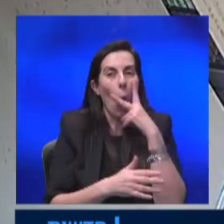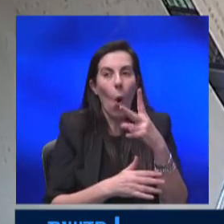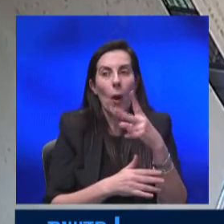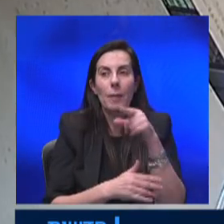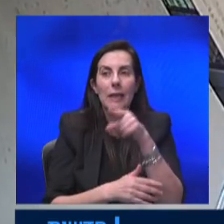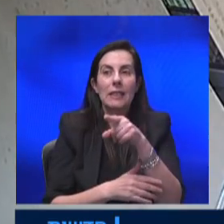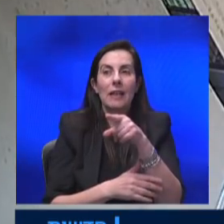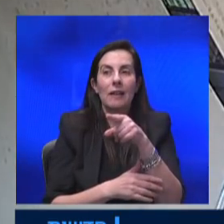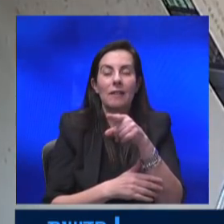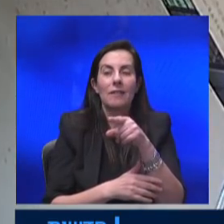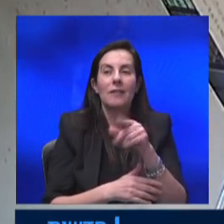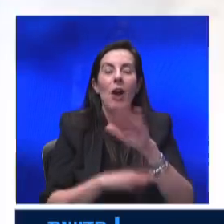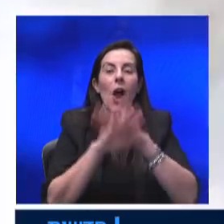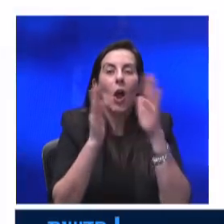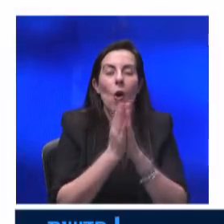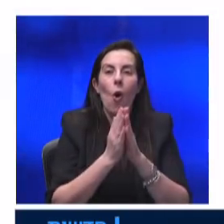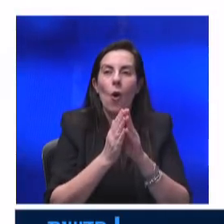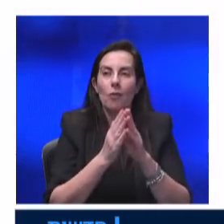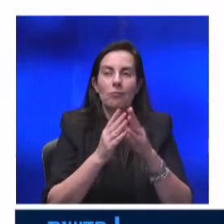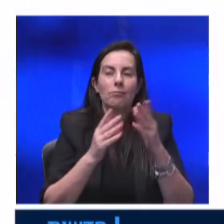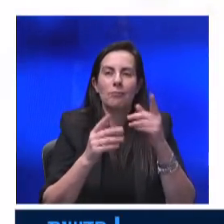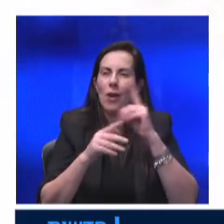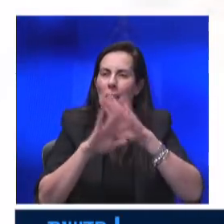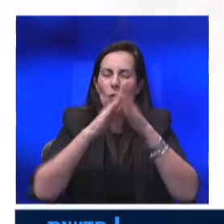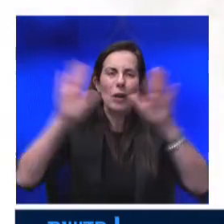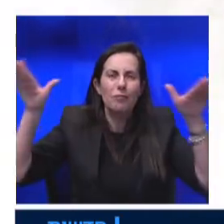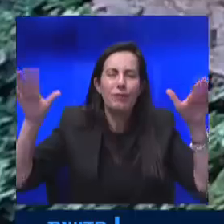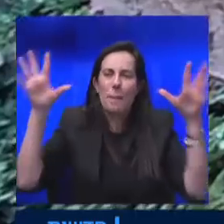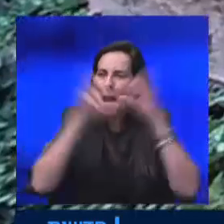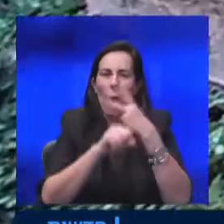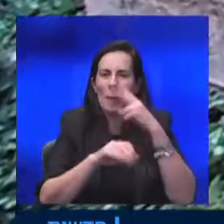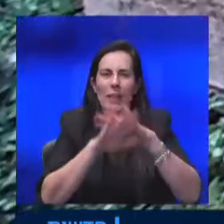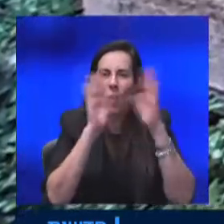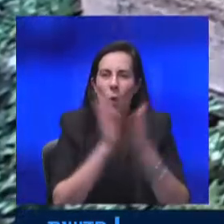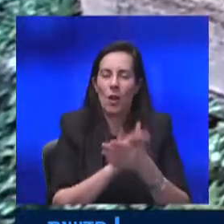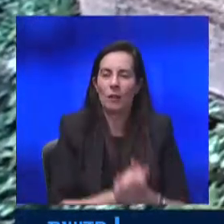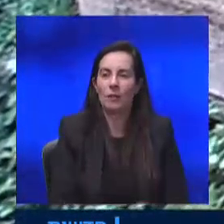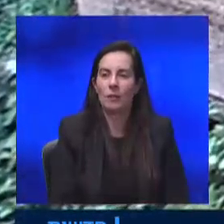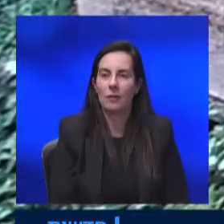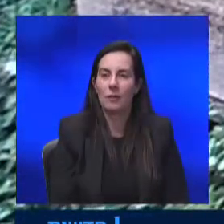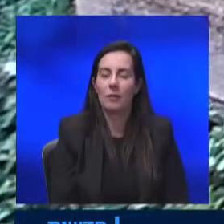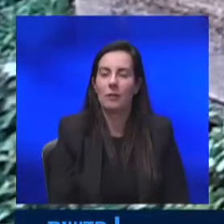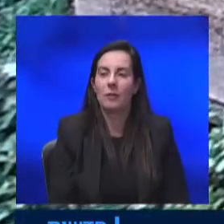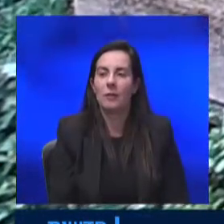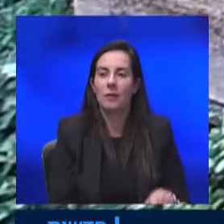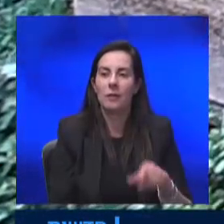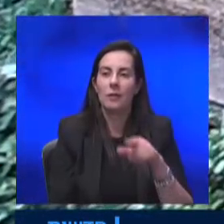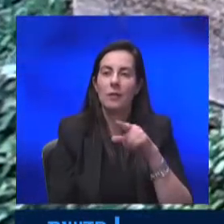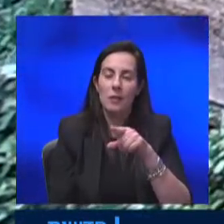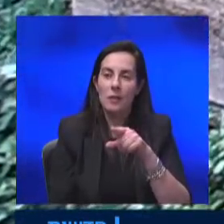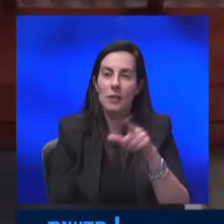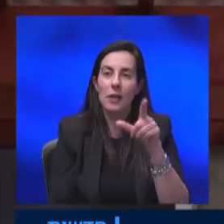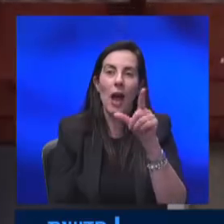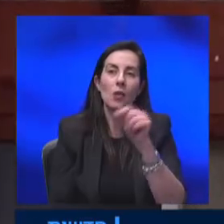של תנשמות, בזים, ירגזים ומה לא. זה בחי בר קרמל, זה הזוג האחרון של אוזניות